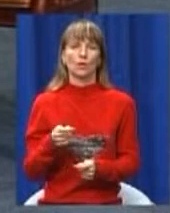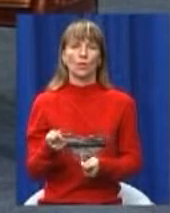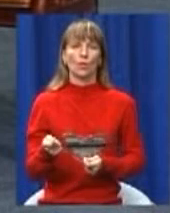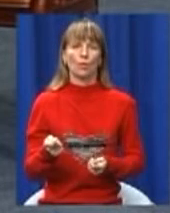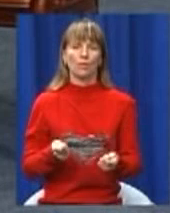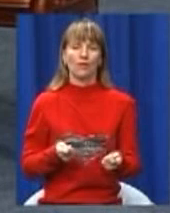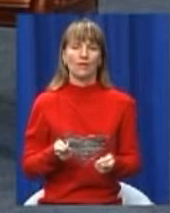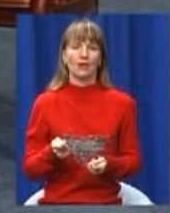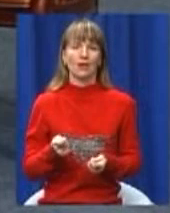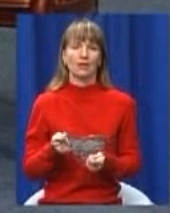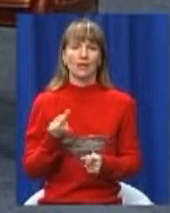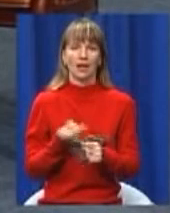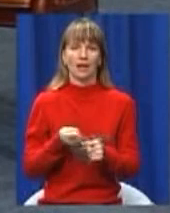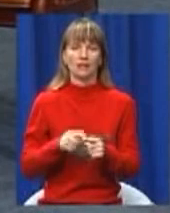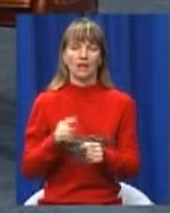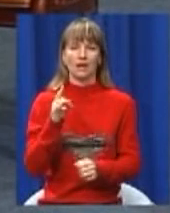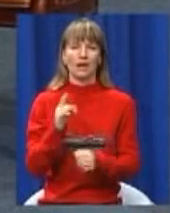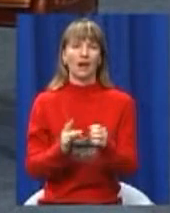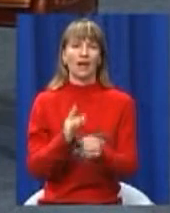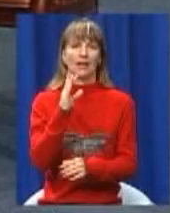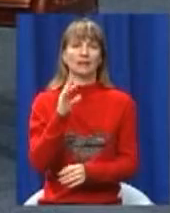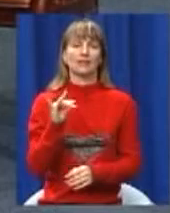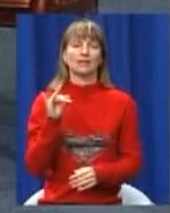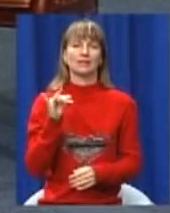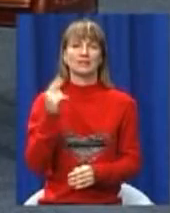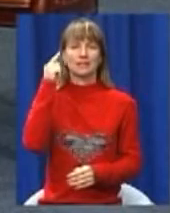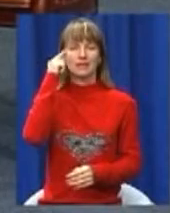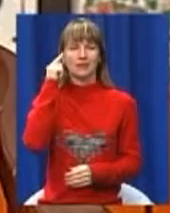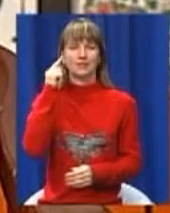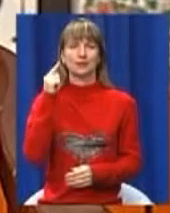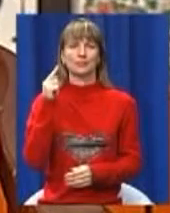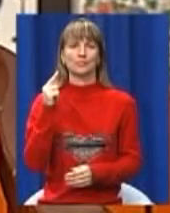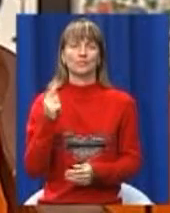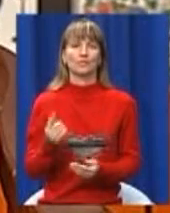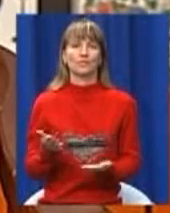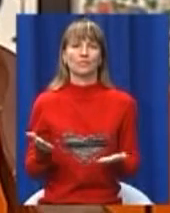управляти цією ракетою, знати, як